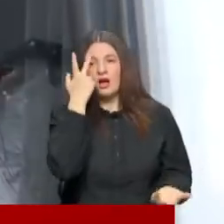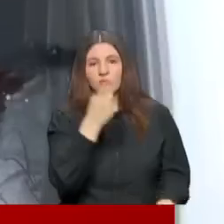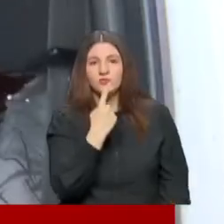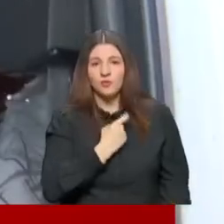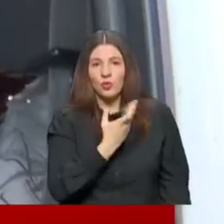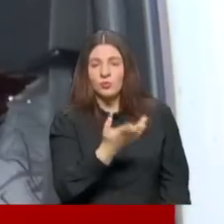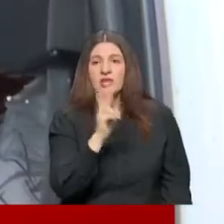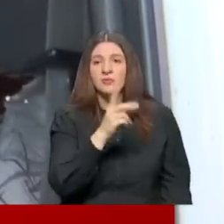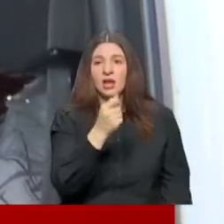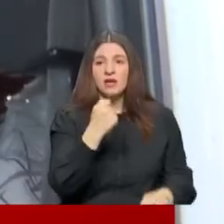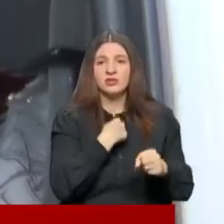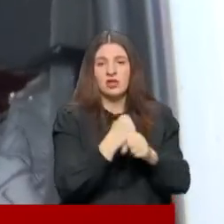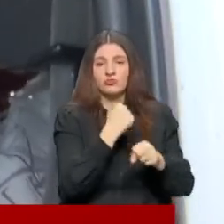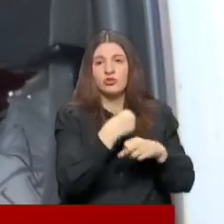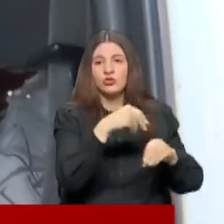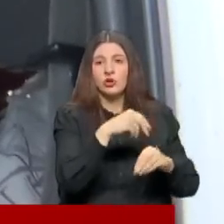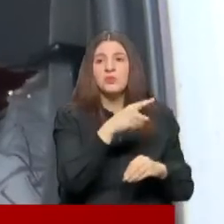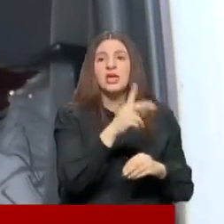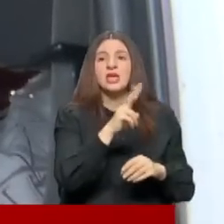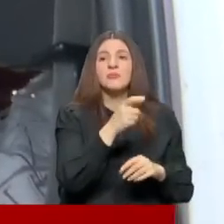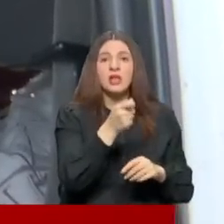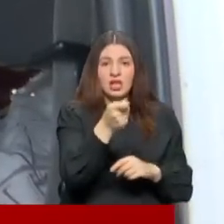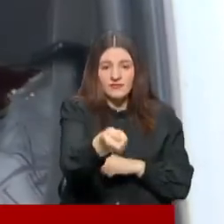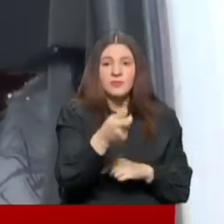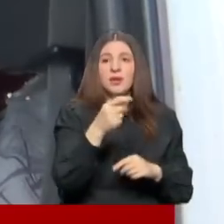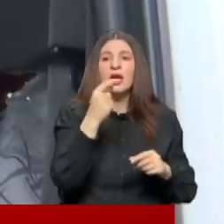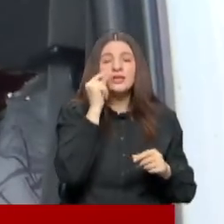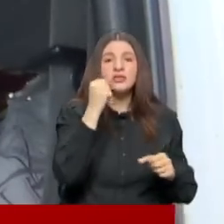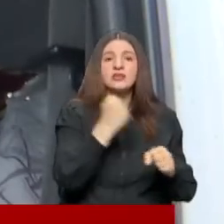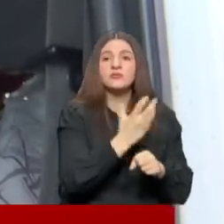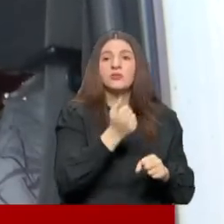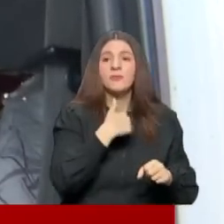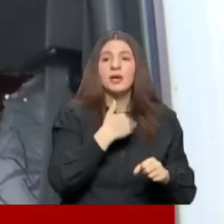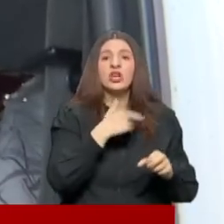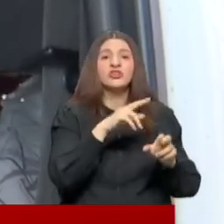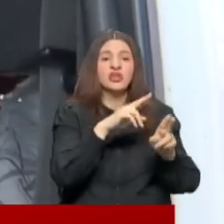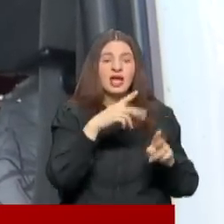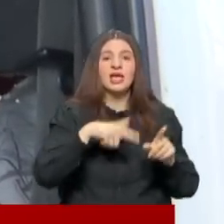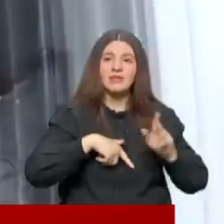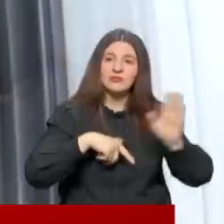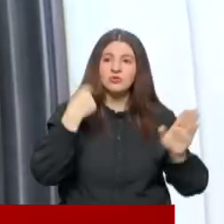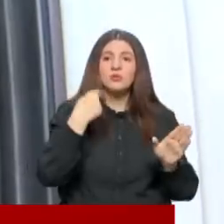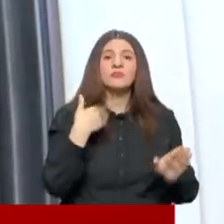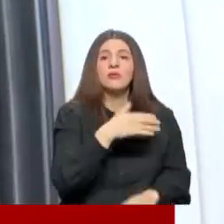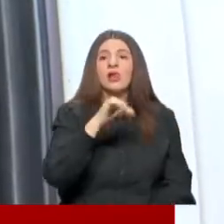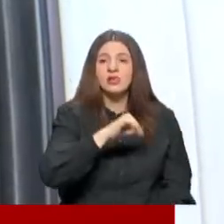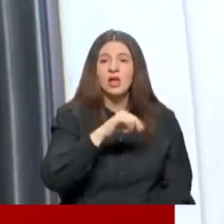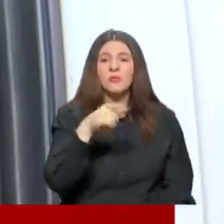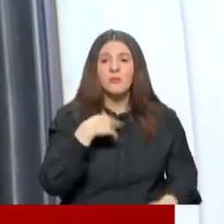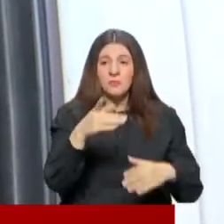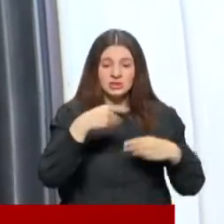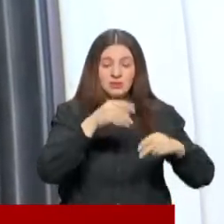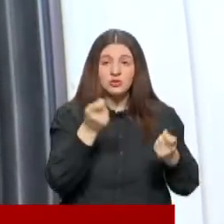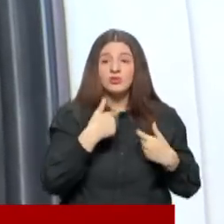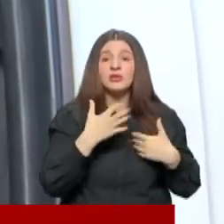mu size? 20 liraya sarımsak satıyorum. 20 lira verip sarımsak alamıyor insanlar ya. Çanakkale İzmir tarafına gitmeyi düşünüyorum. Gidemiyorum. Mal önümden çıkarmaya çalışıyorum.